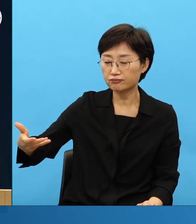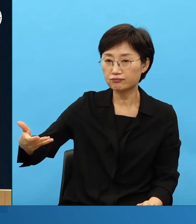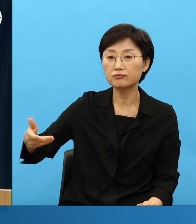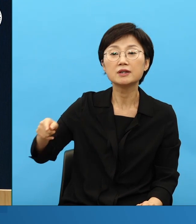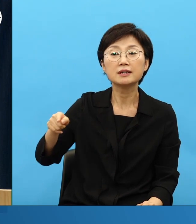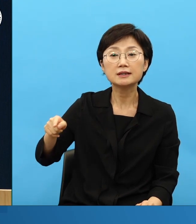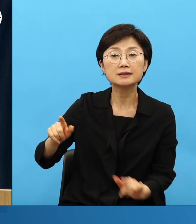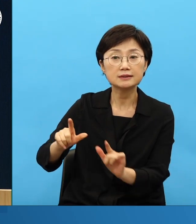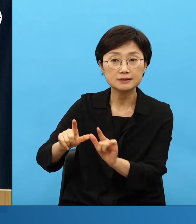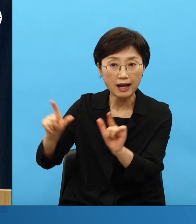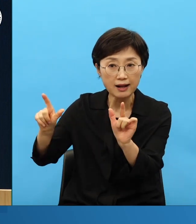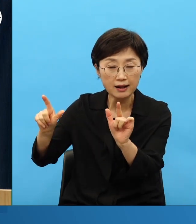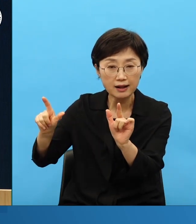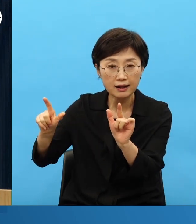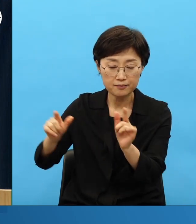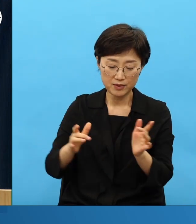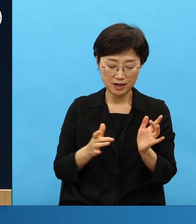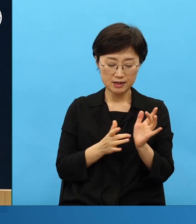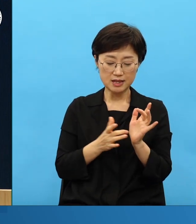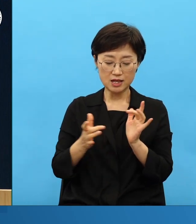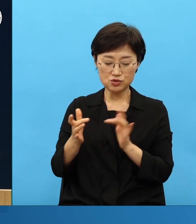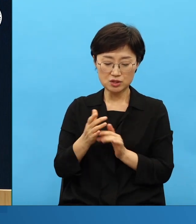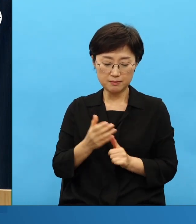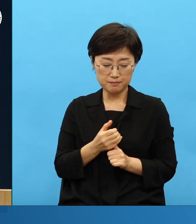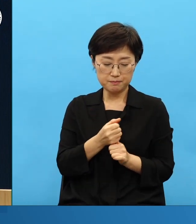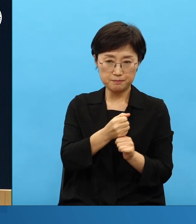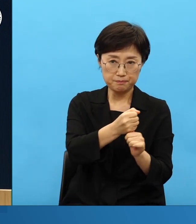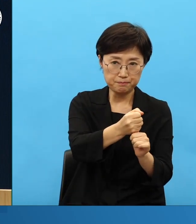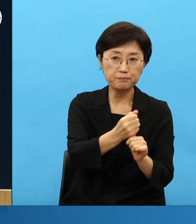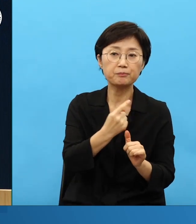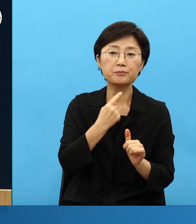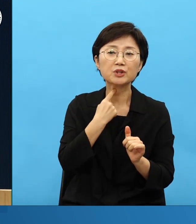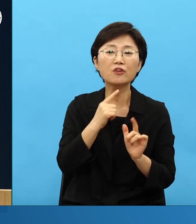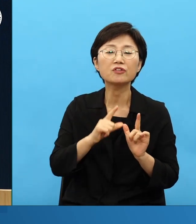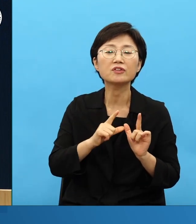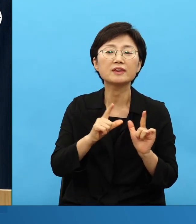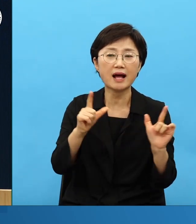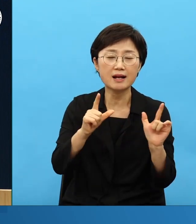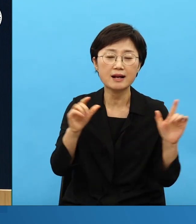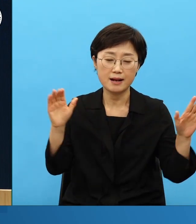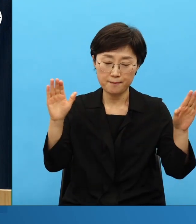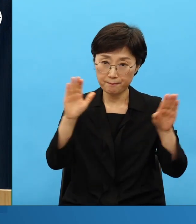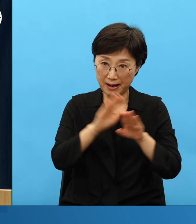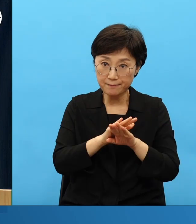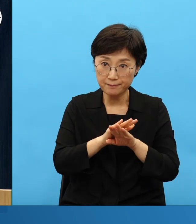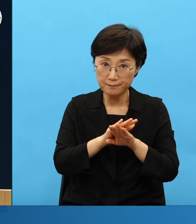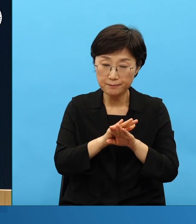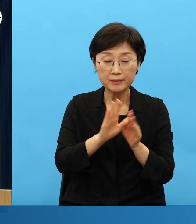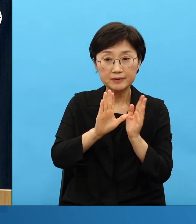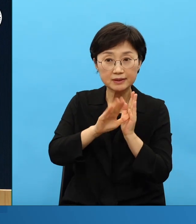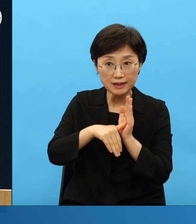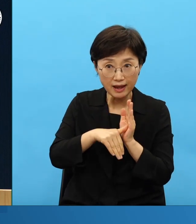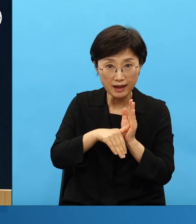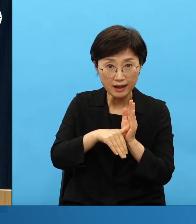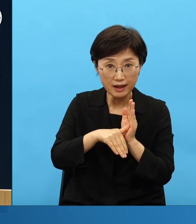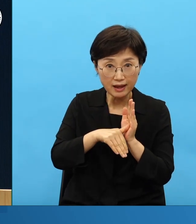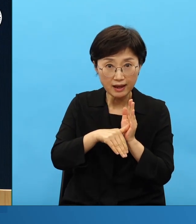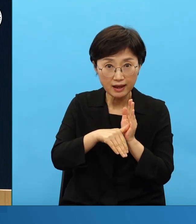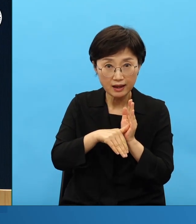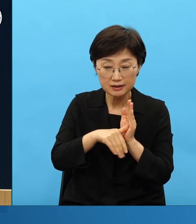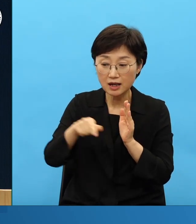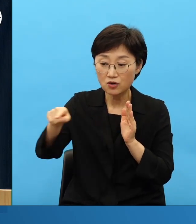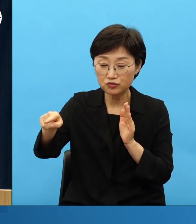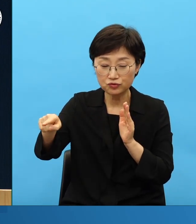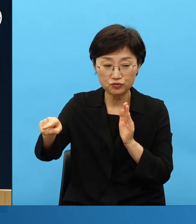날 밤, 뭐 잡힌 것도 아니죠. 자기들이 잡으러 왔지. 예수님 스스로 간 거예요. 그 날이 바로 기드론